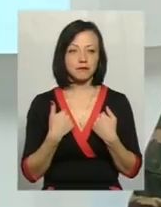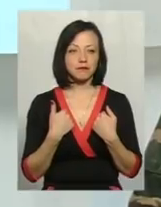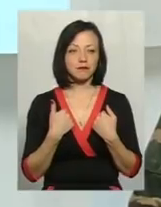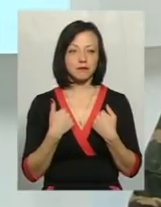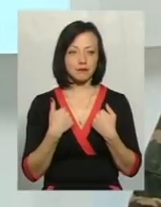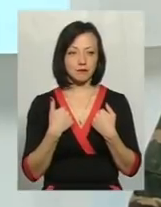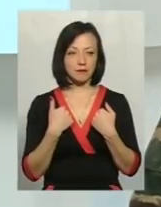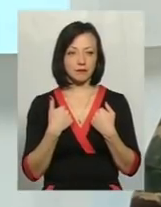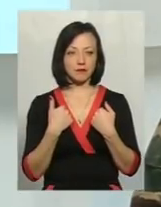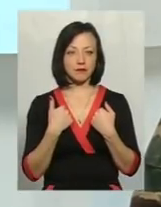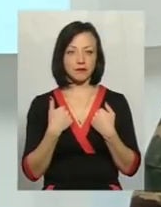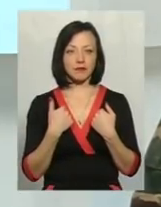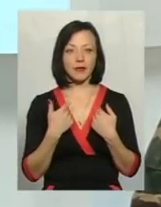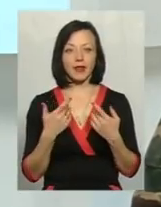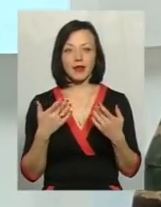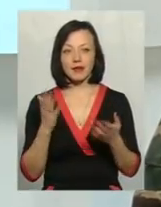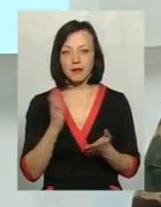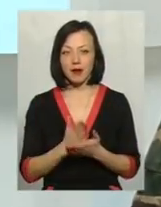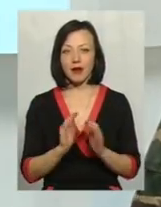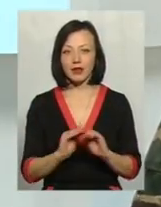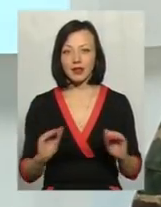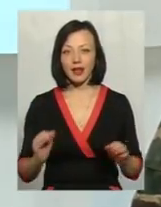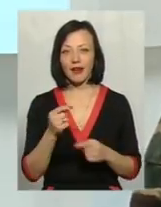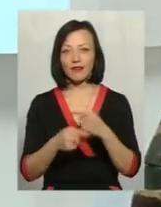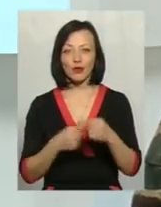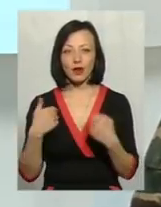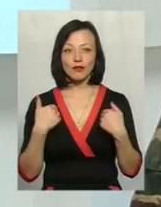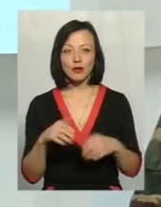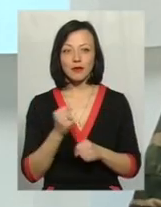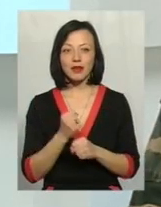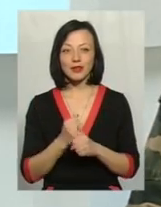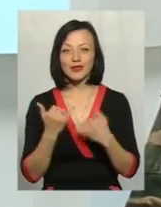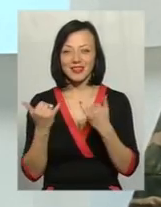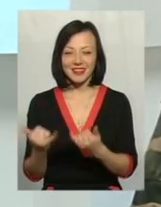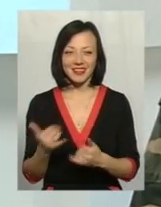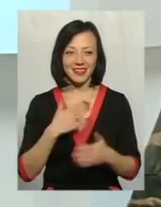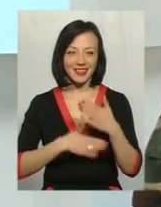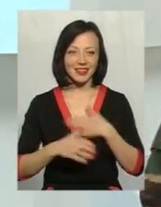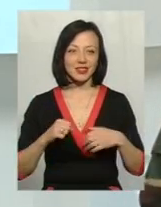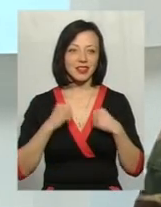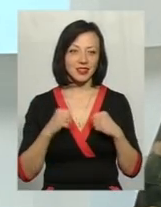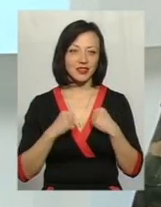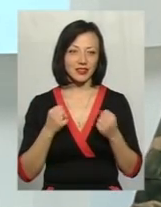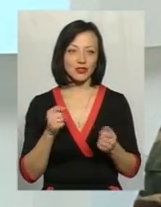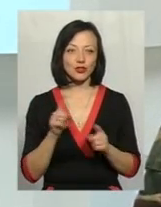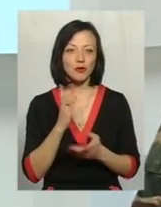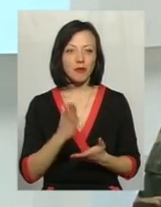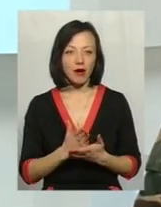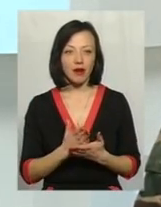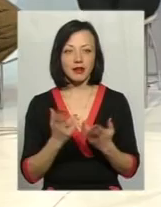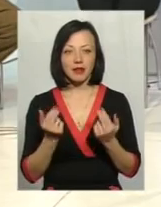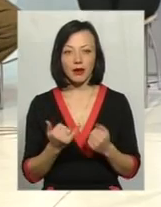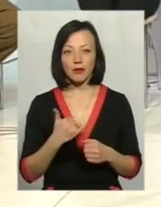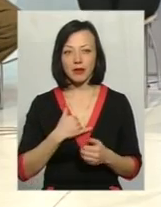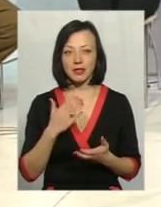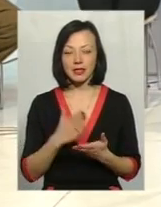звільнився, маю дітей, маю внуків, я вже працюю для них, я стараюся. Я радію тим, що маю. Так, в мене